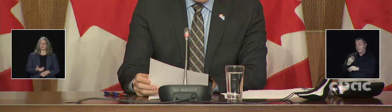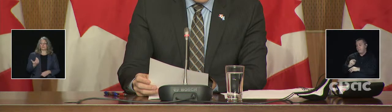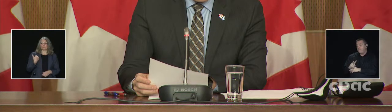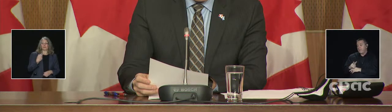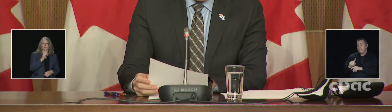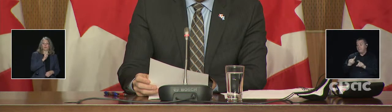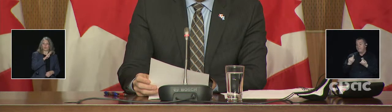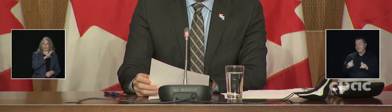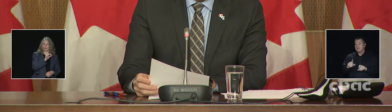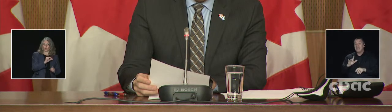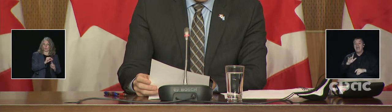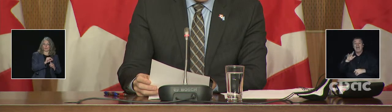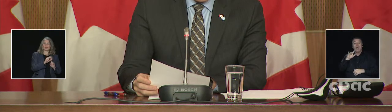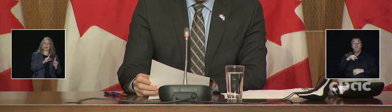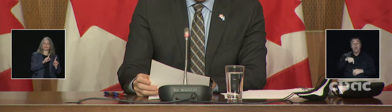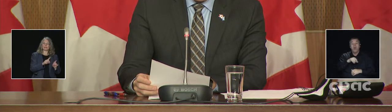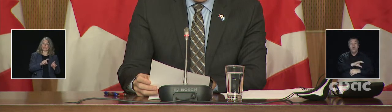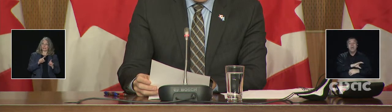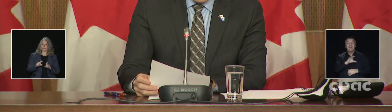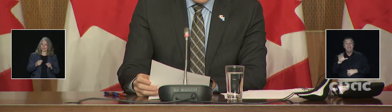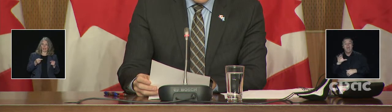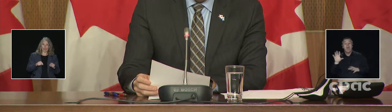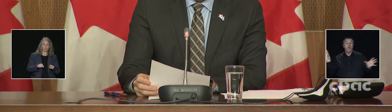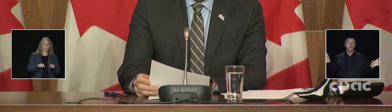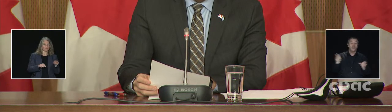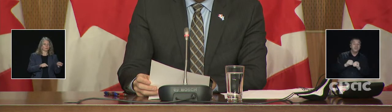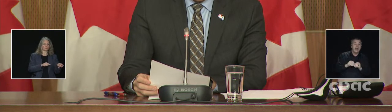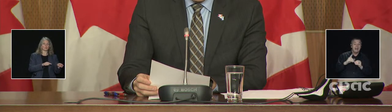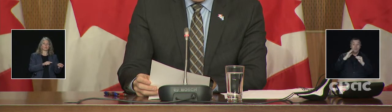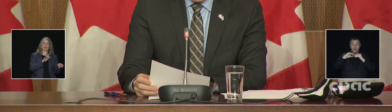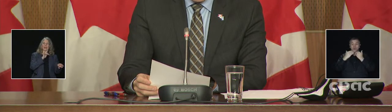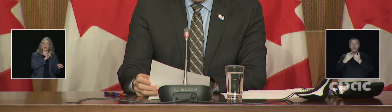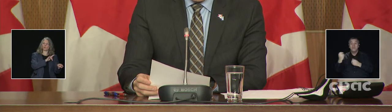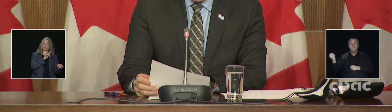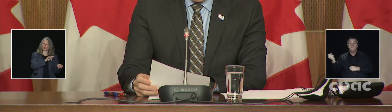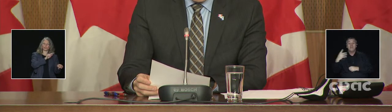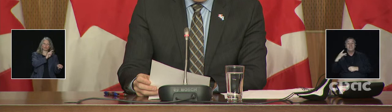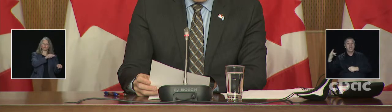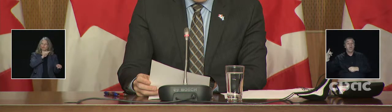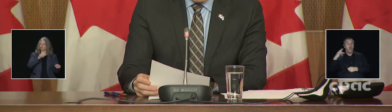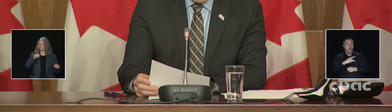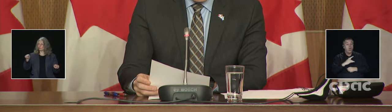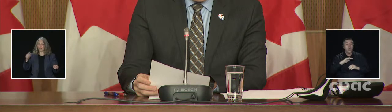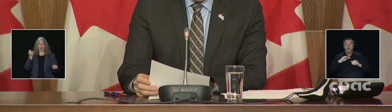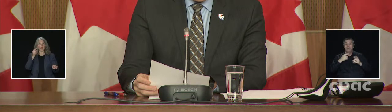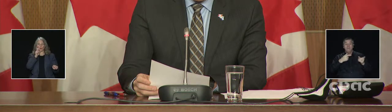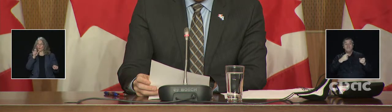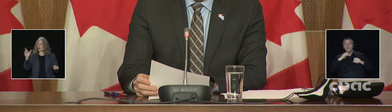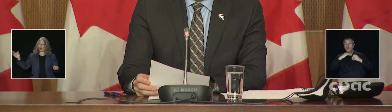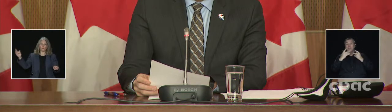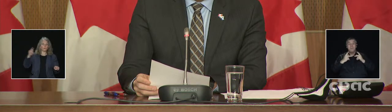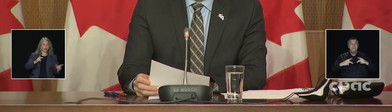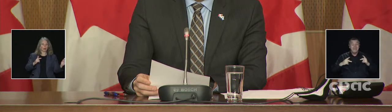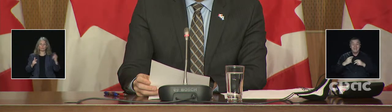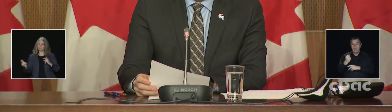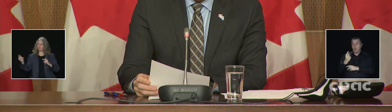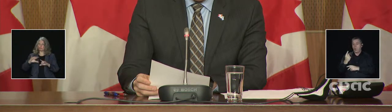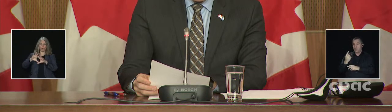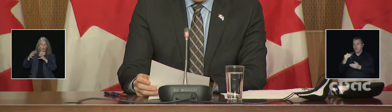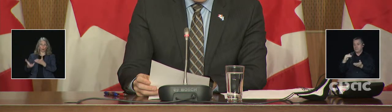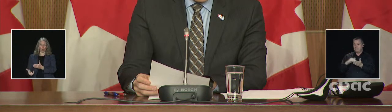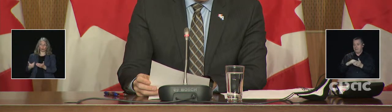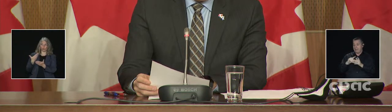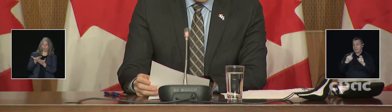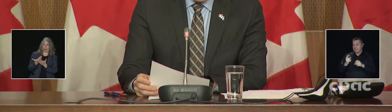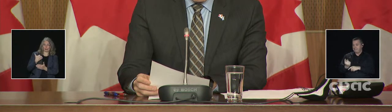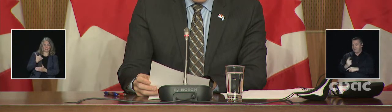capacité de test aux aéroports canadiens, capacité totale pour tous les voyageurs aériens de tous les pays, était de 11 000 par